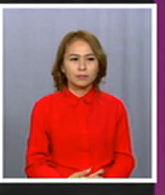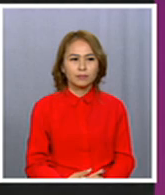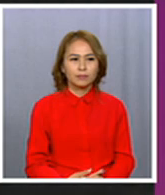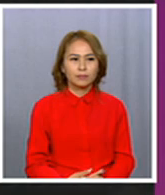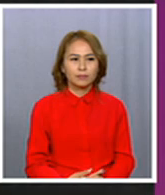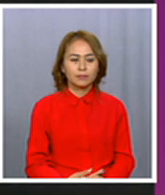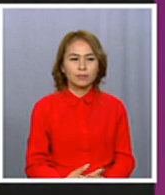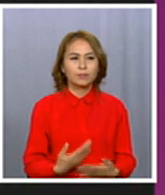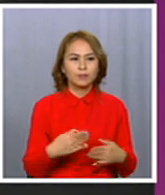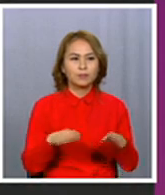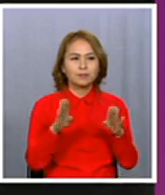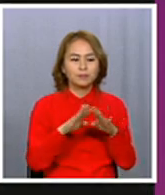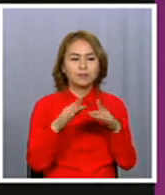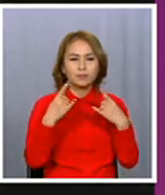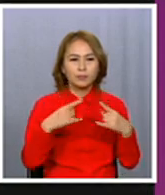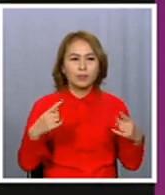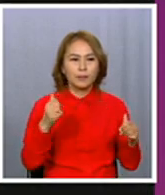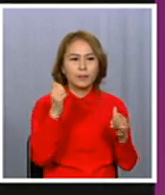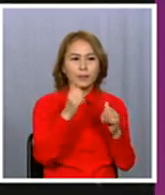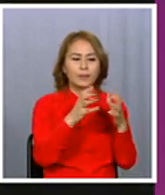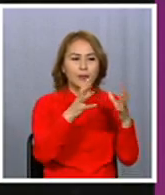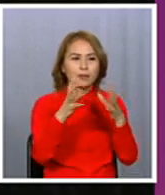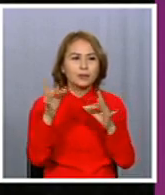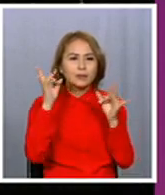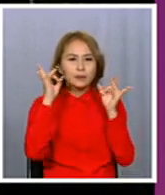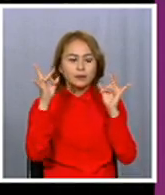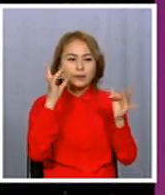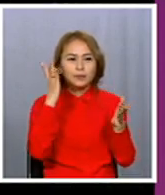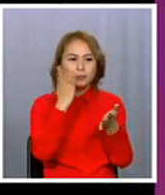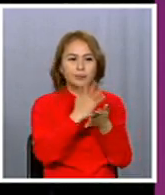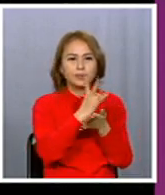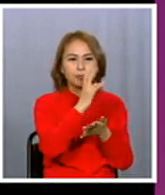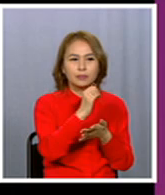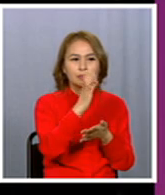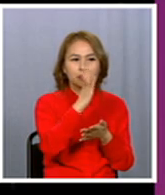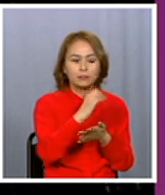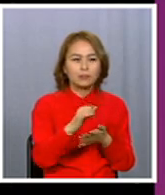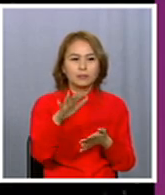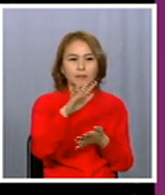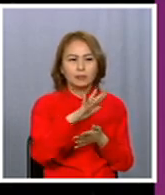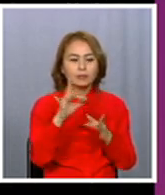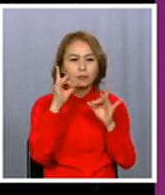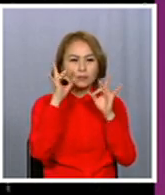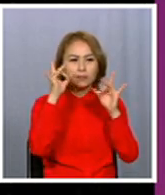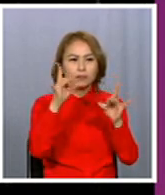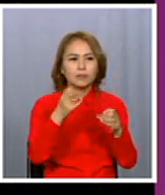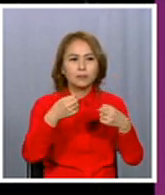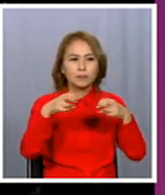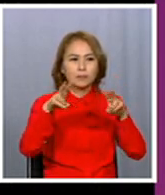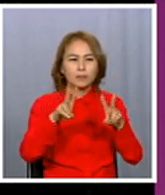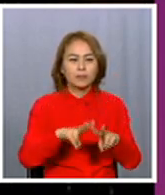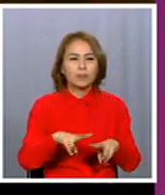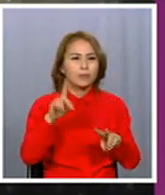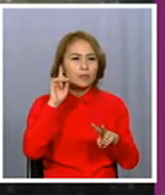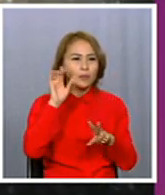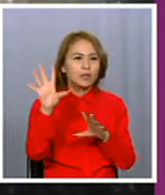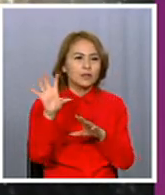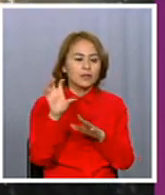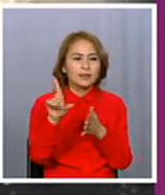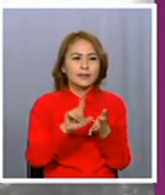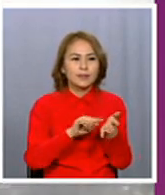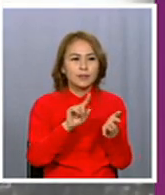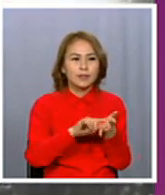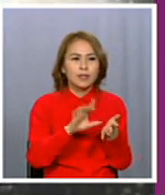Міне осы сияқты әр ғаламшардан дыбыс шығады. NASA-ның ғарыш кемелері бұл дауысты арнайы құрылғыға жазып алған.